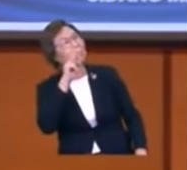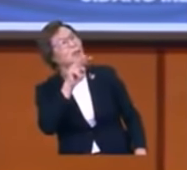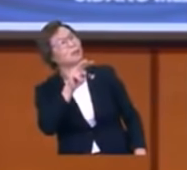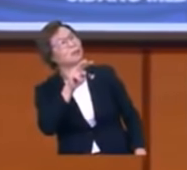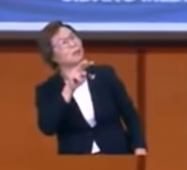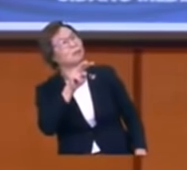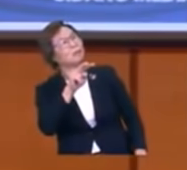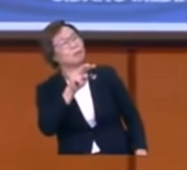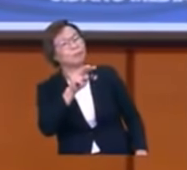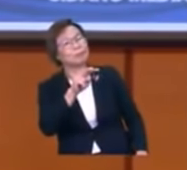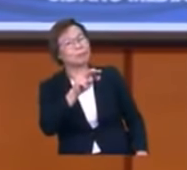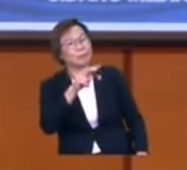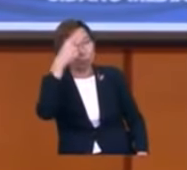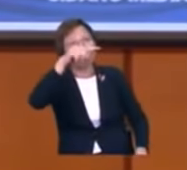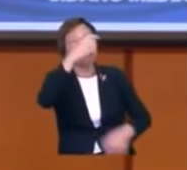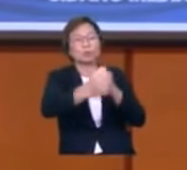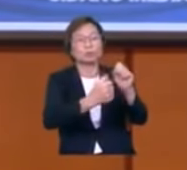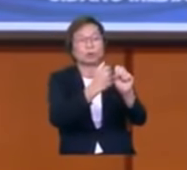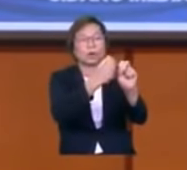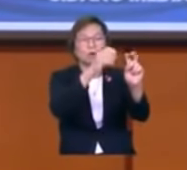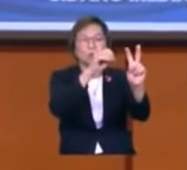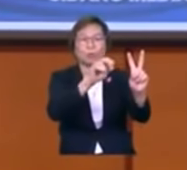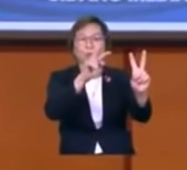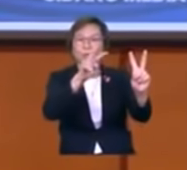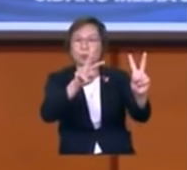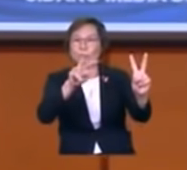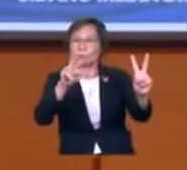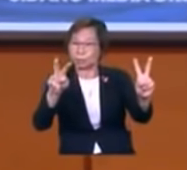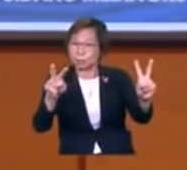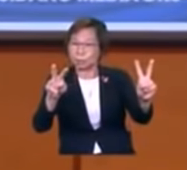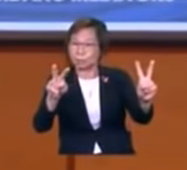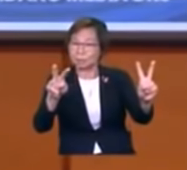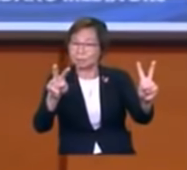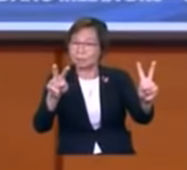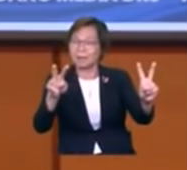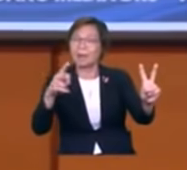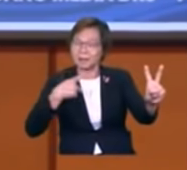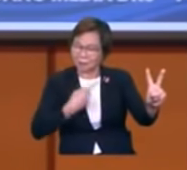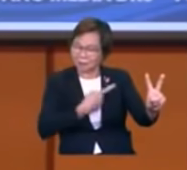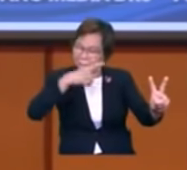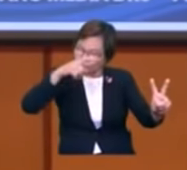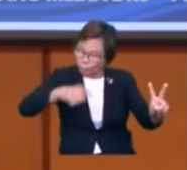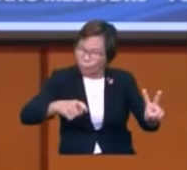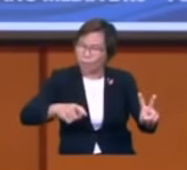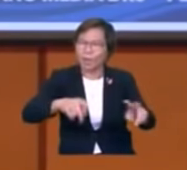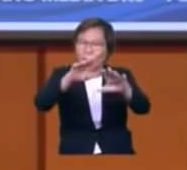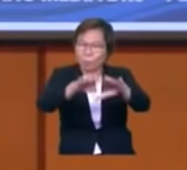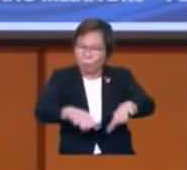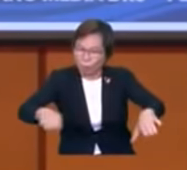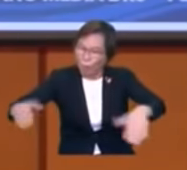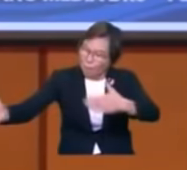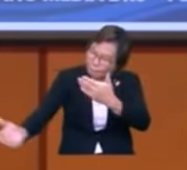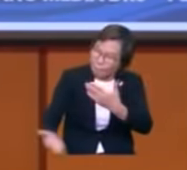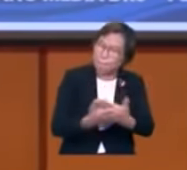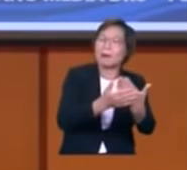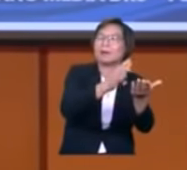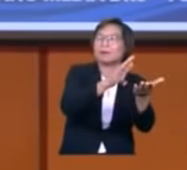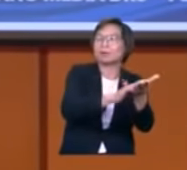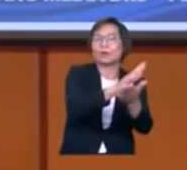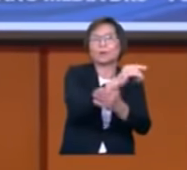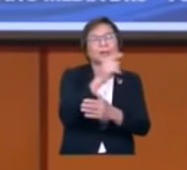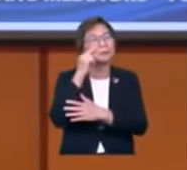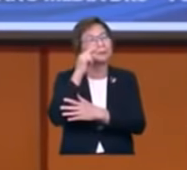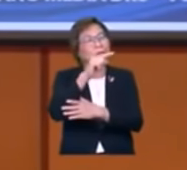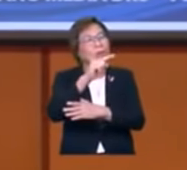bahwa untuk Tahun 2022 kita perlu membawa murid ini balik dan